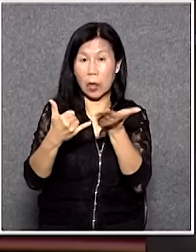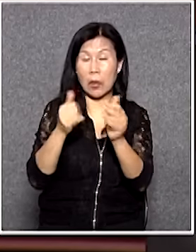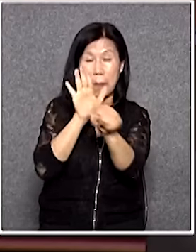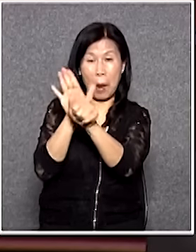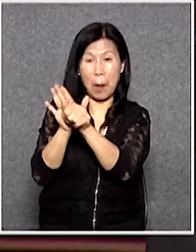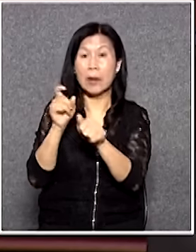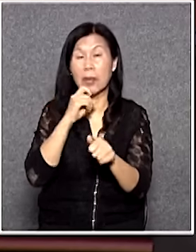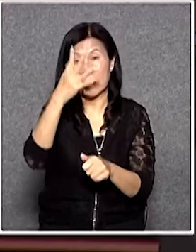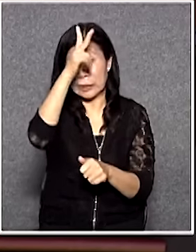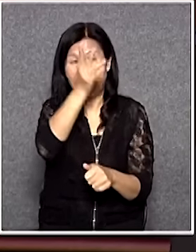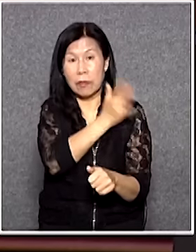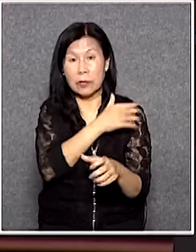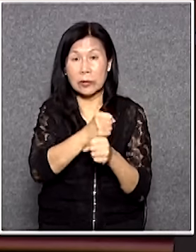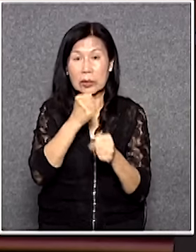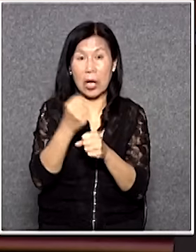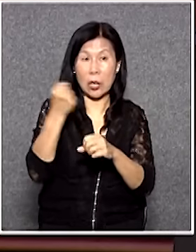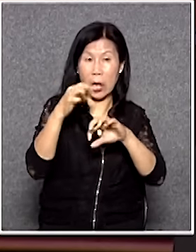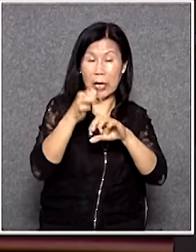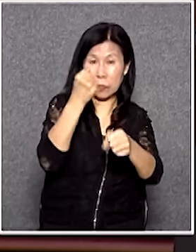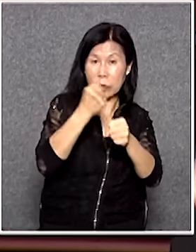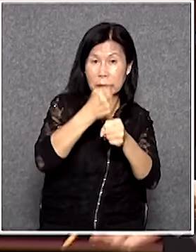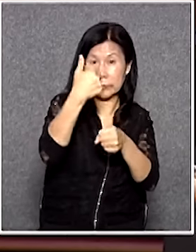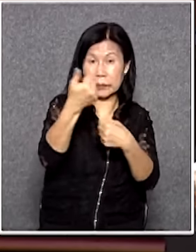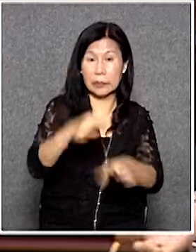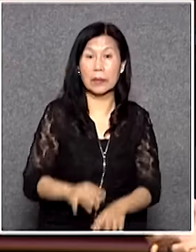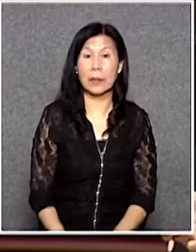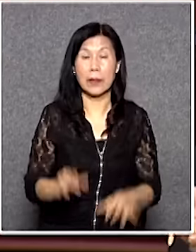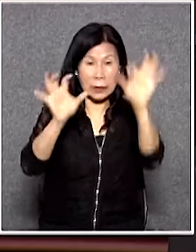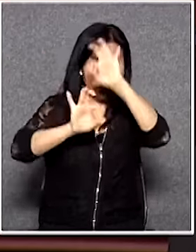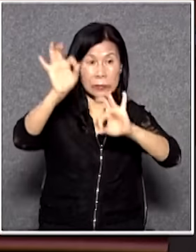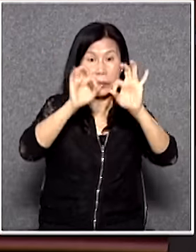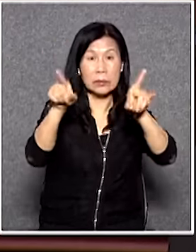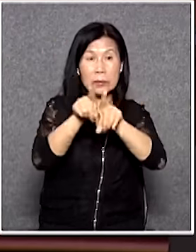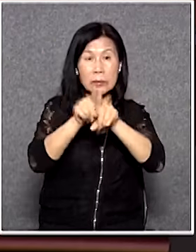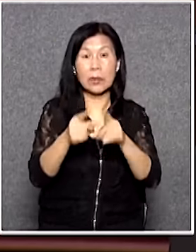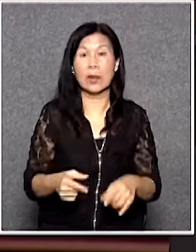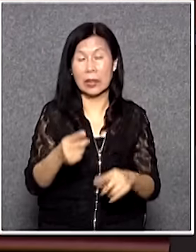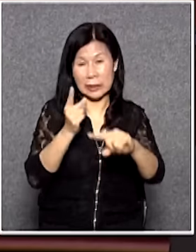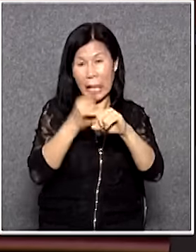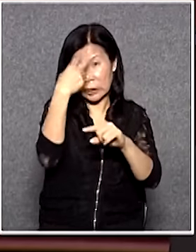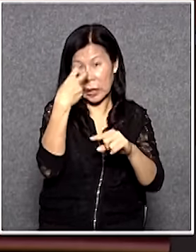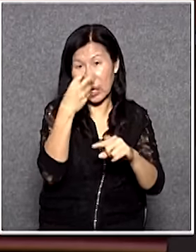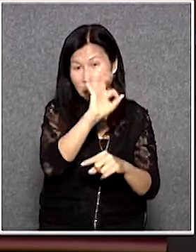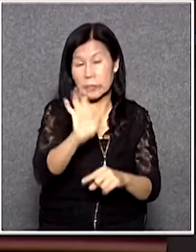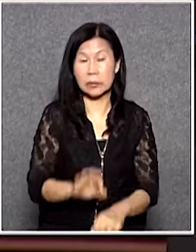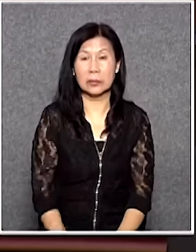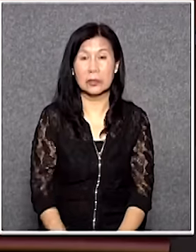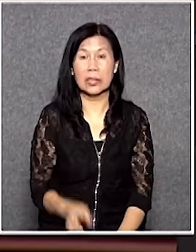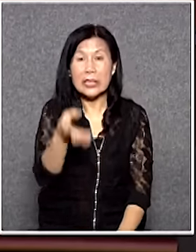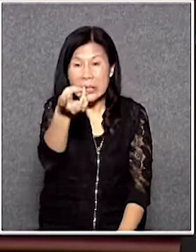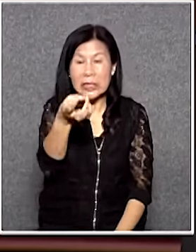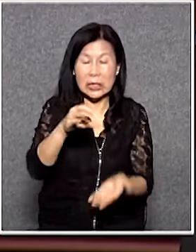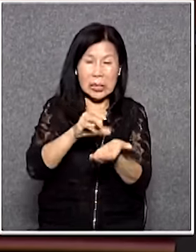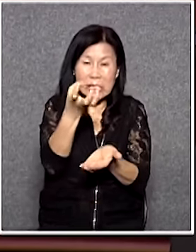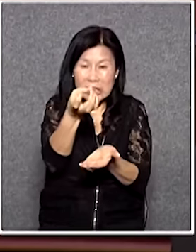任，或者強積金搞好啲，係咪啊？好似人哋新加坡咁，咁你唔使咁淒涼啦，揸住雞碎咁多。